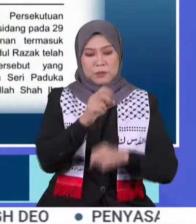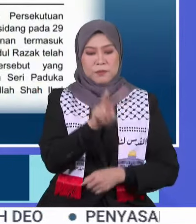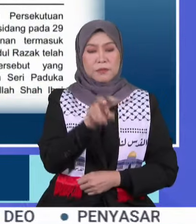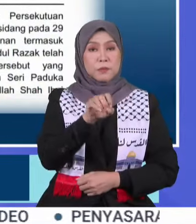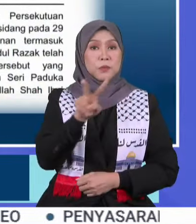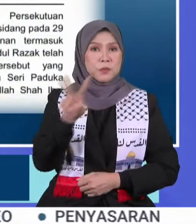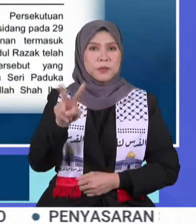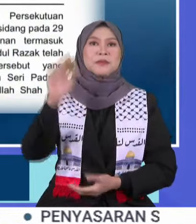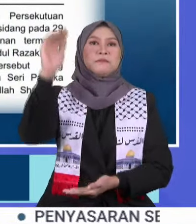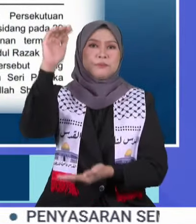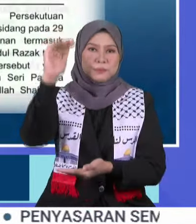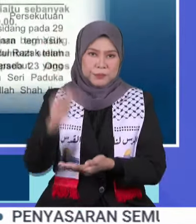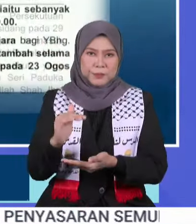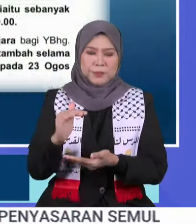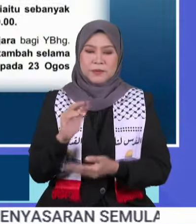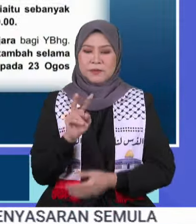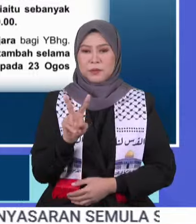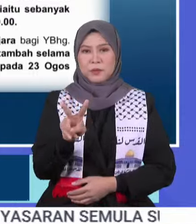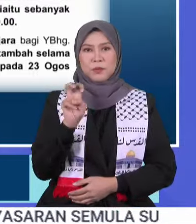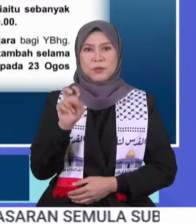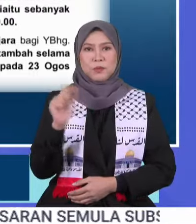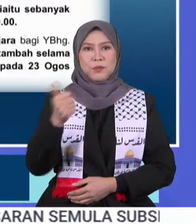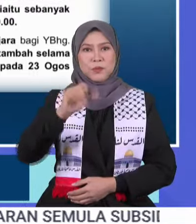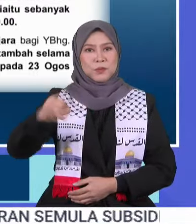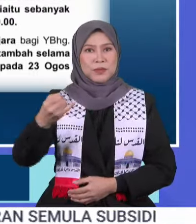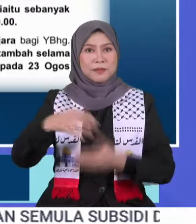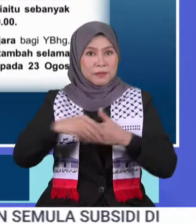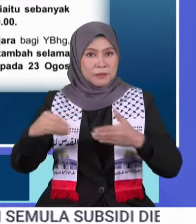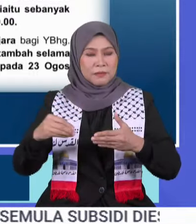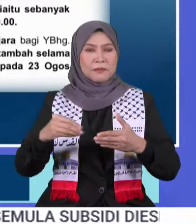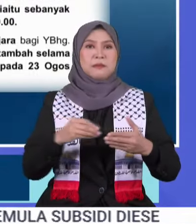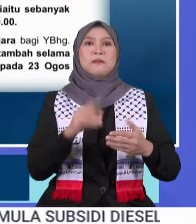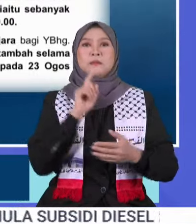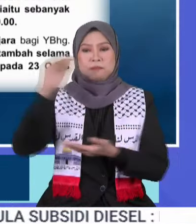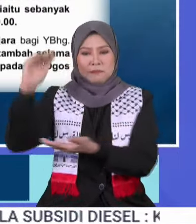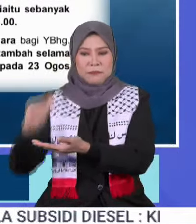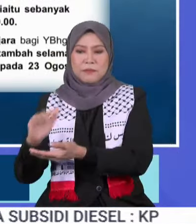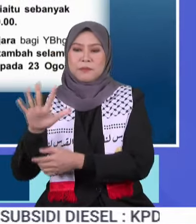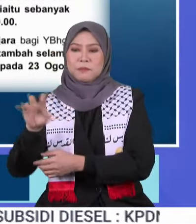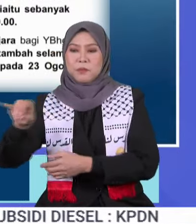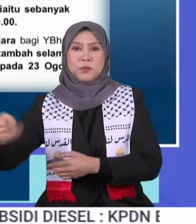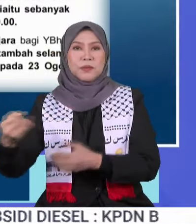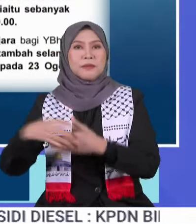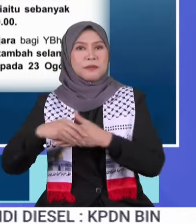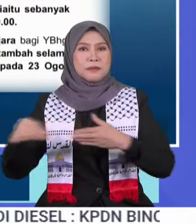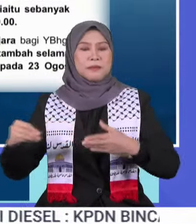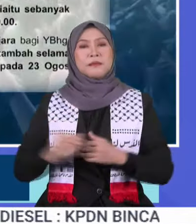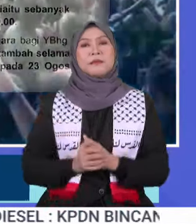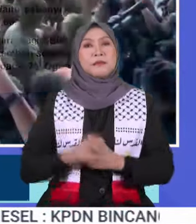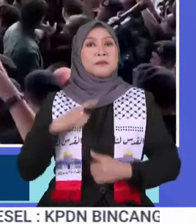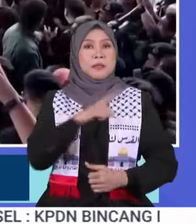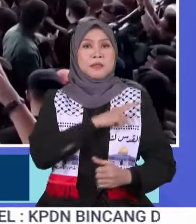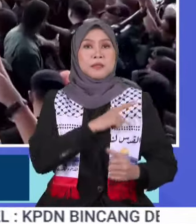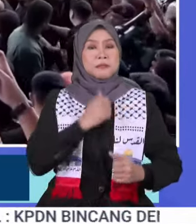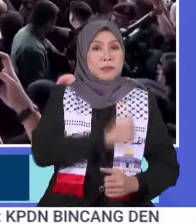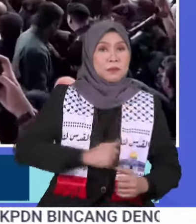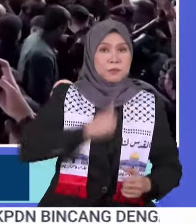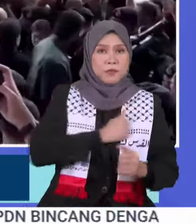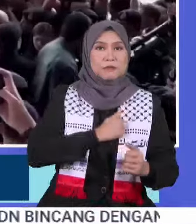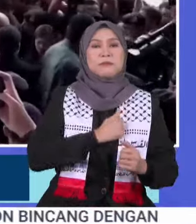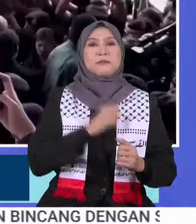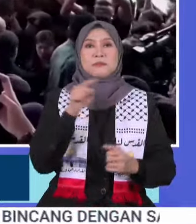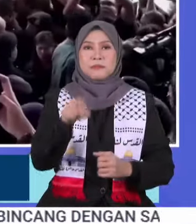2022 dikurangkan daripada RM210 juta kepada RM50 juta. Lembaga pengampunan maklumkan bekas Perdana